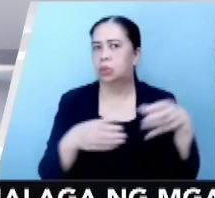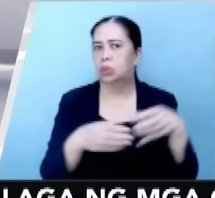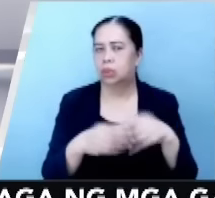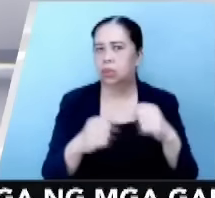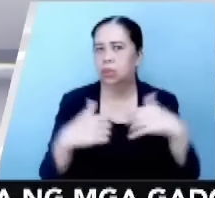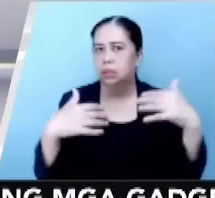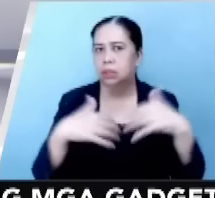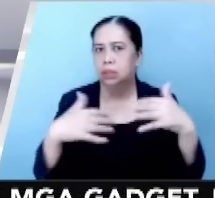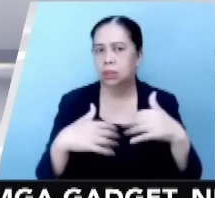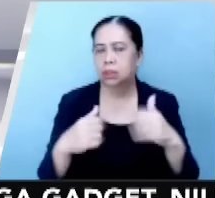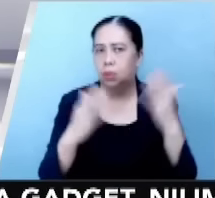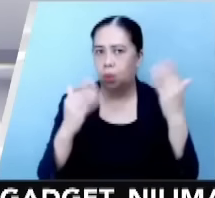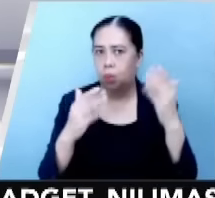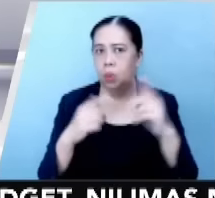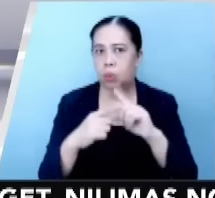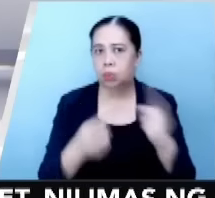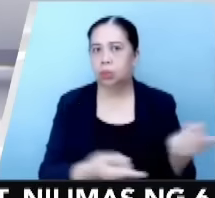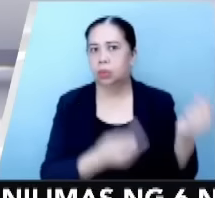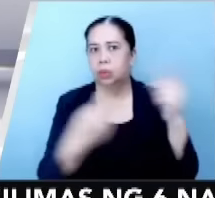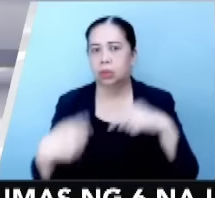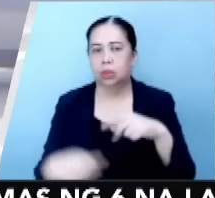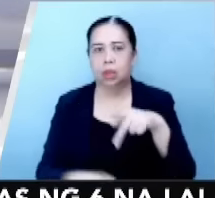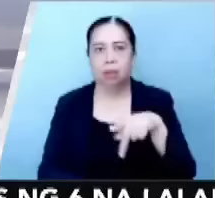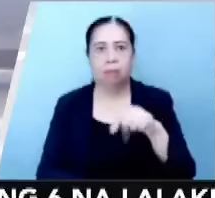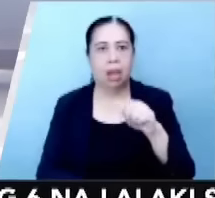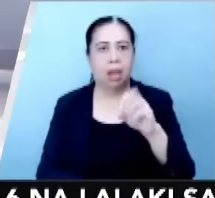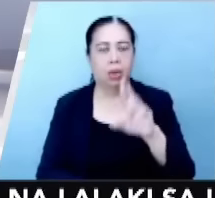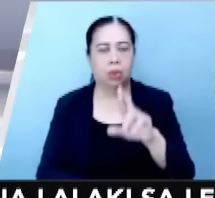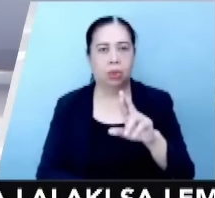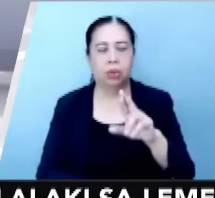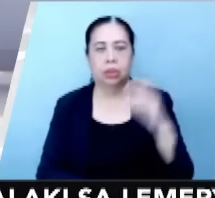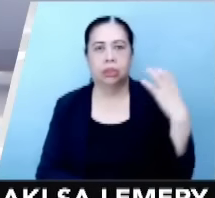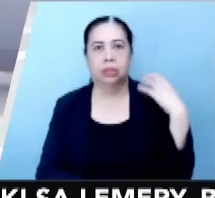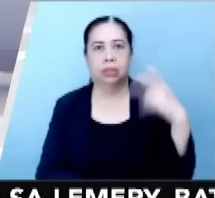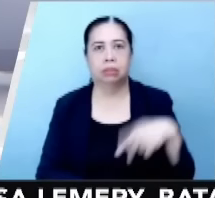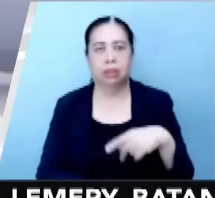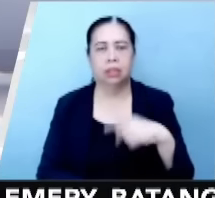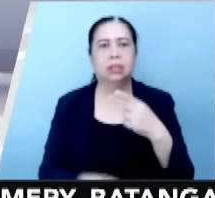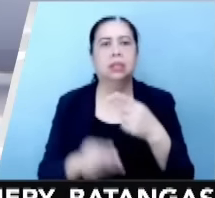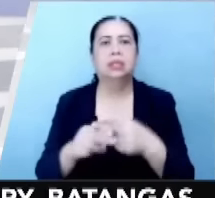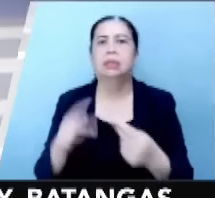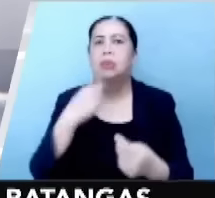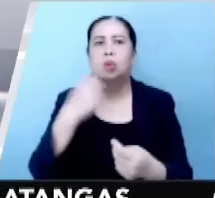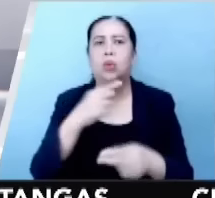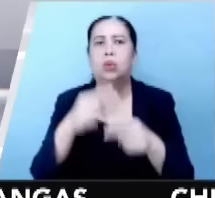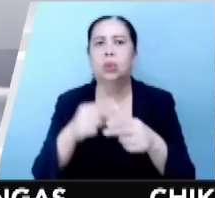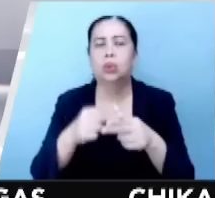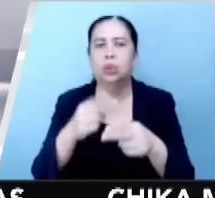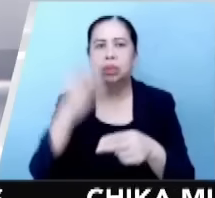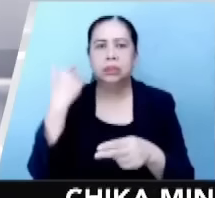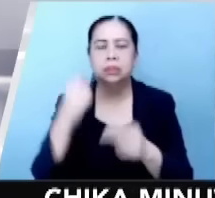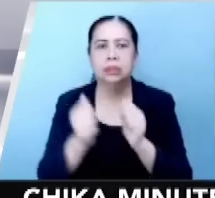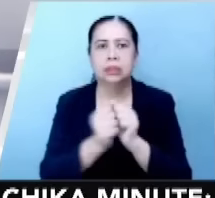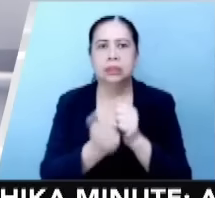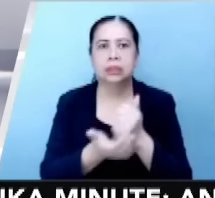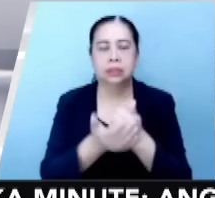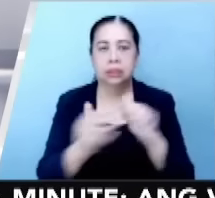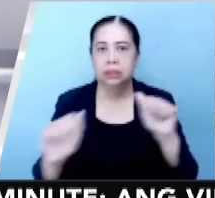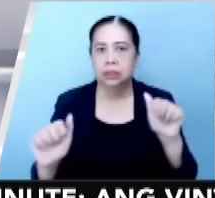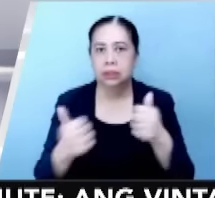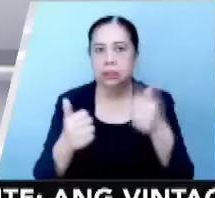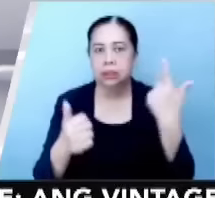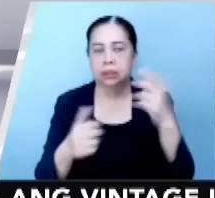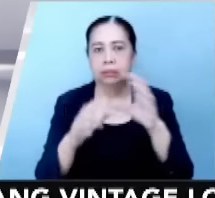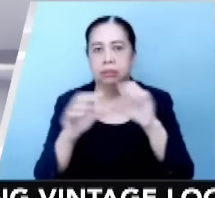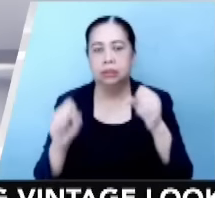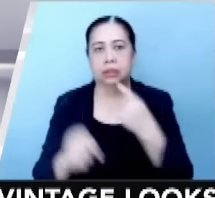umaasa siyang darating si PAGCOR Chairman Alejandro tenko para pangalanan ang dating cabinet official hamon naman ni Senate President chese Escudero